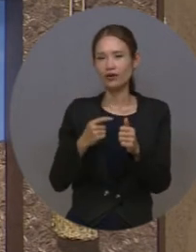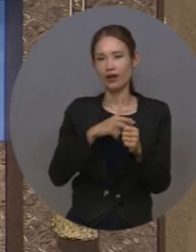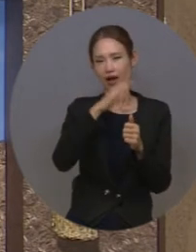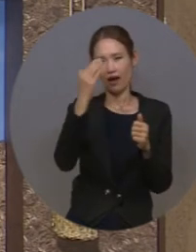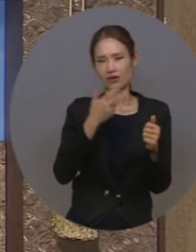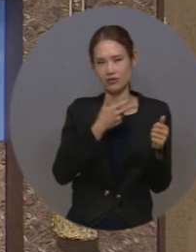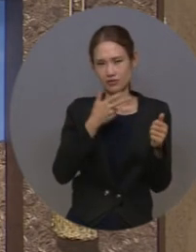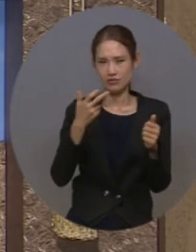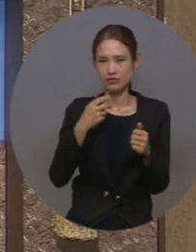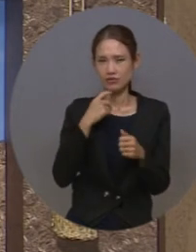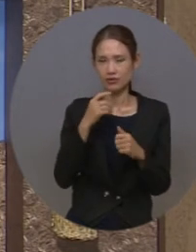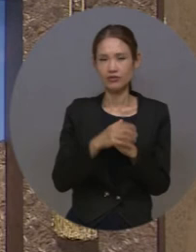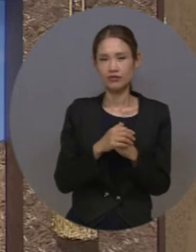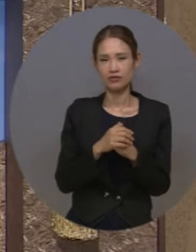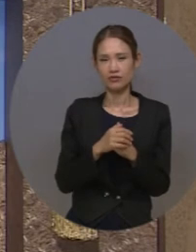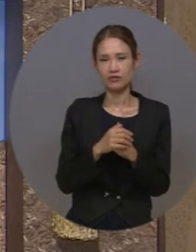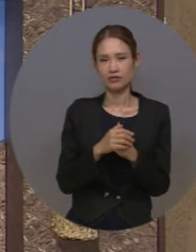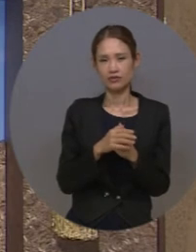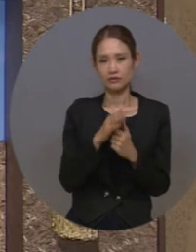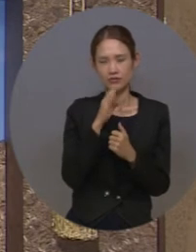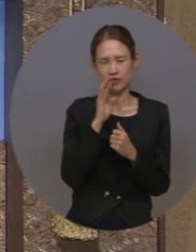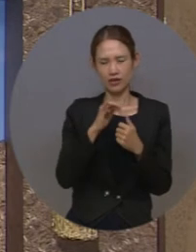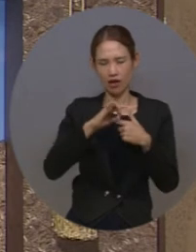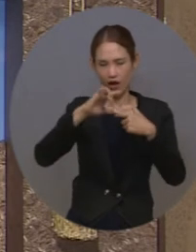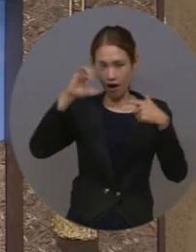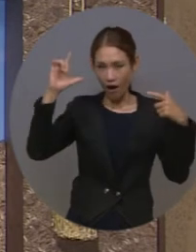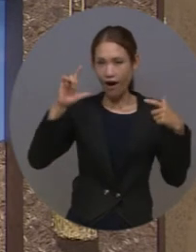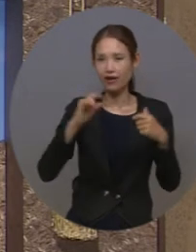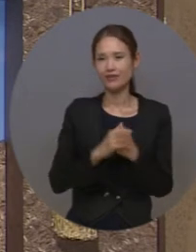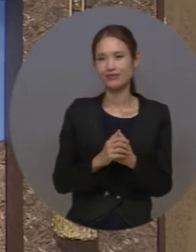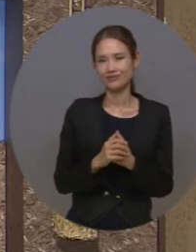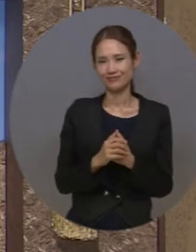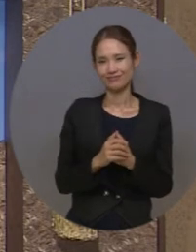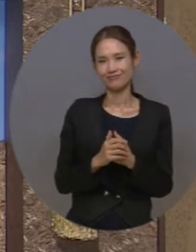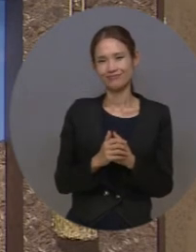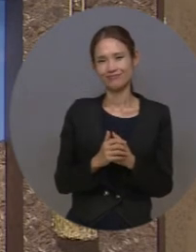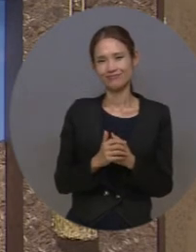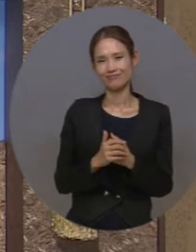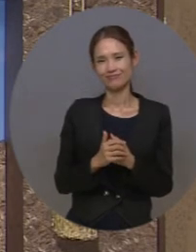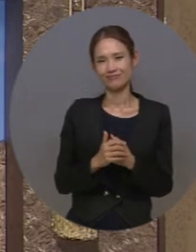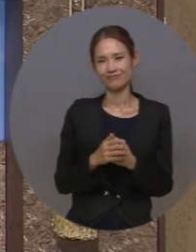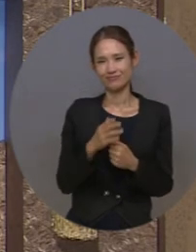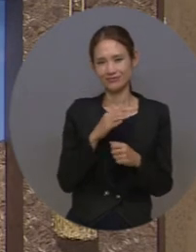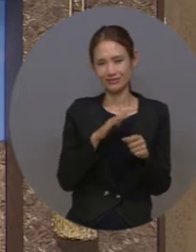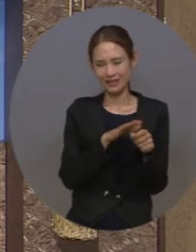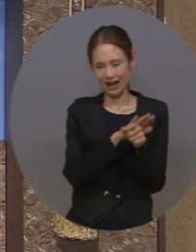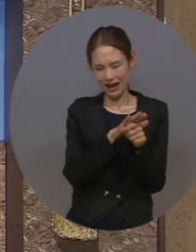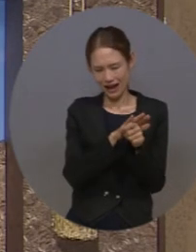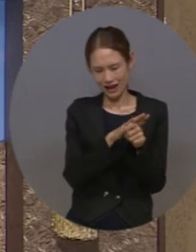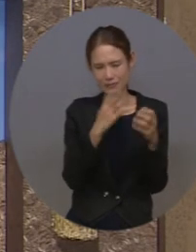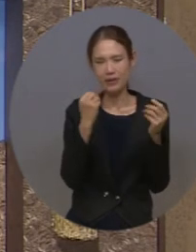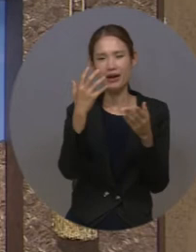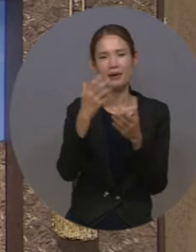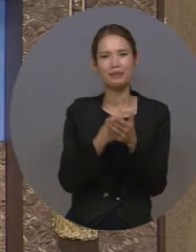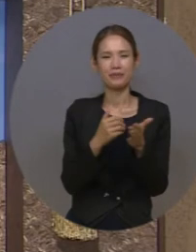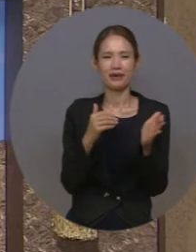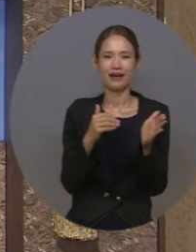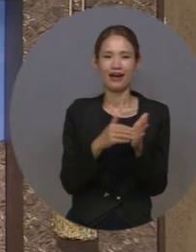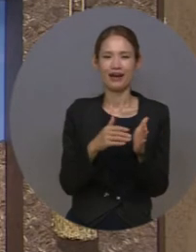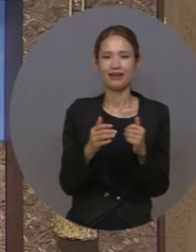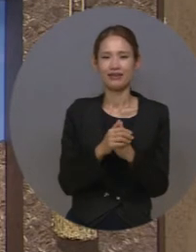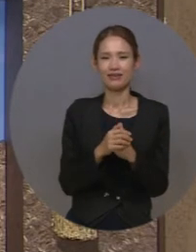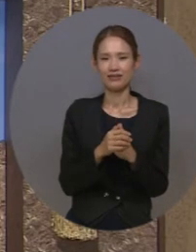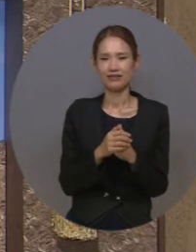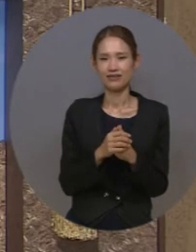찍어가지고 1분 36초 아주 정말 크게 나와가지고 네. 제가 뭐 큰 사랑도 받았고 또 그것 네. 때문에